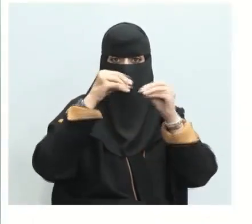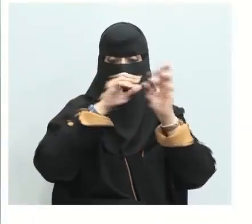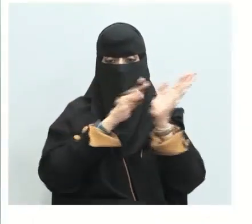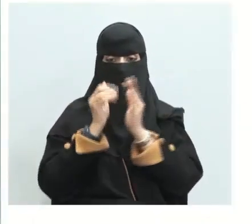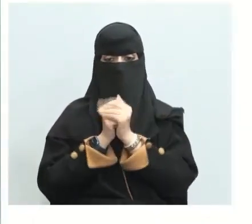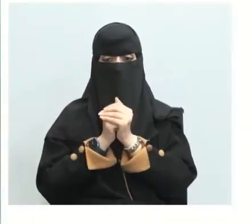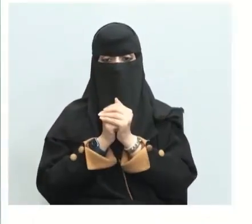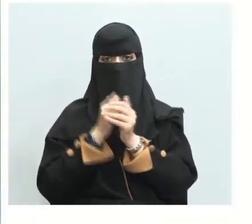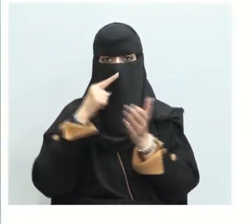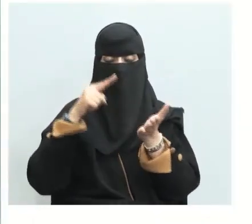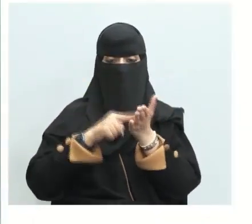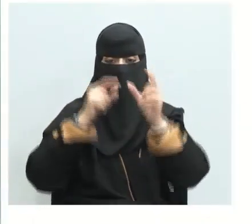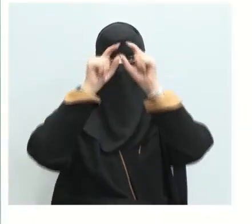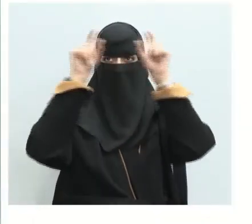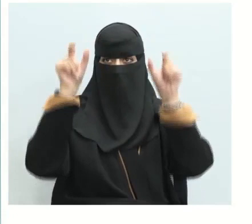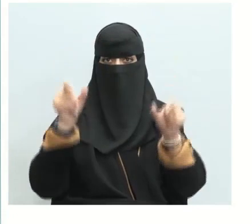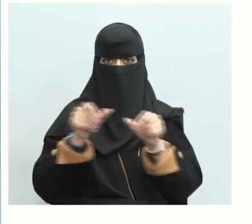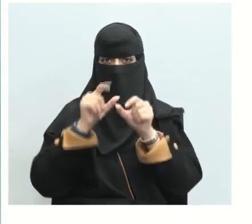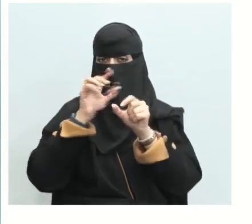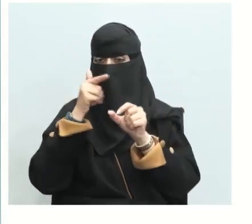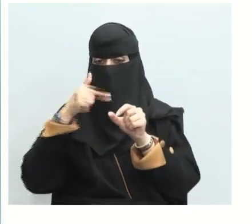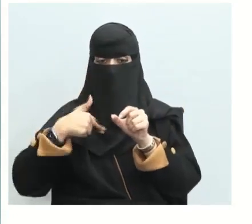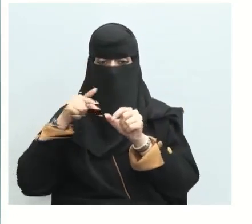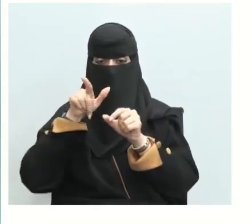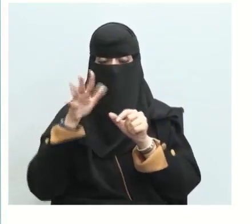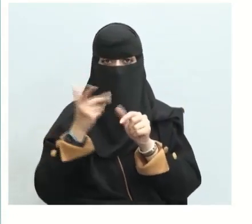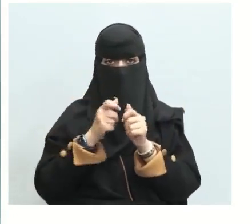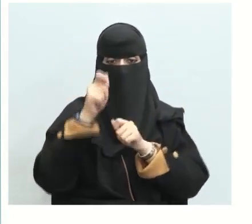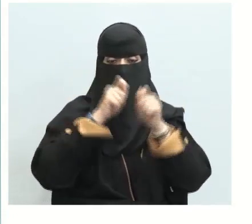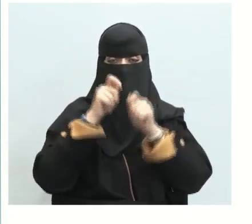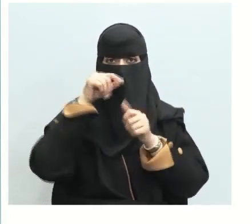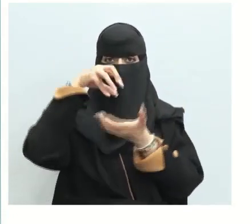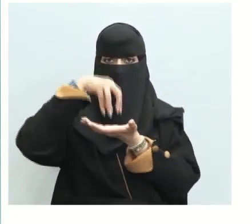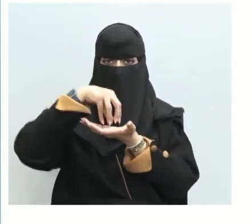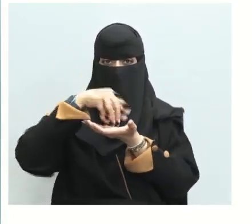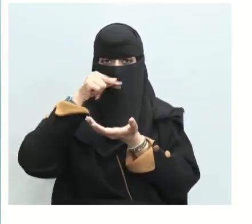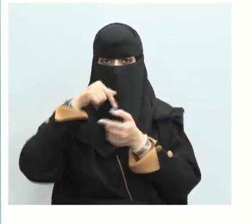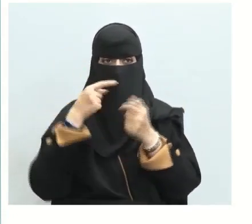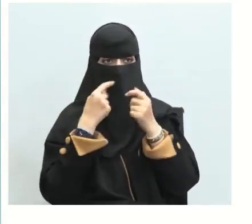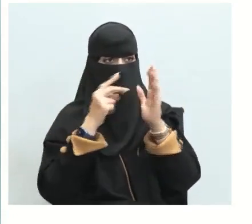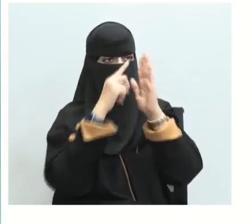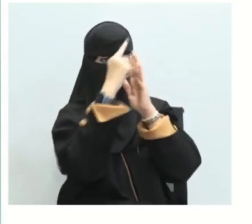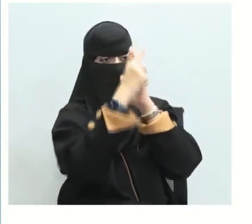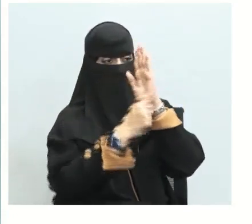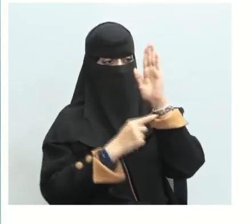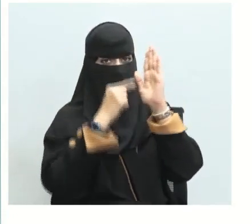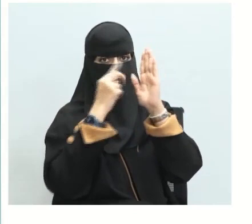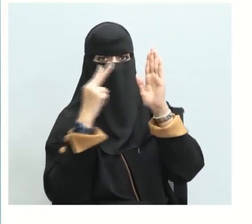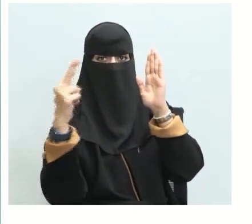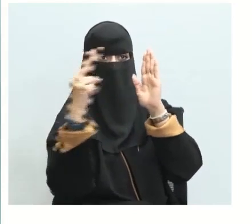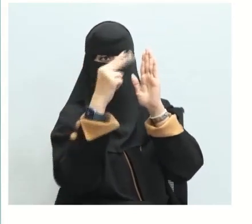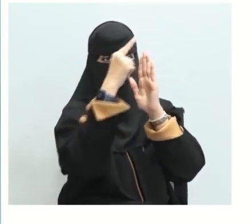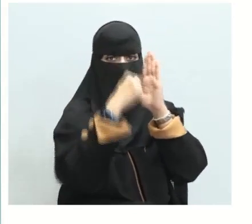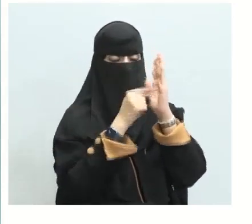HTML. ما هو إطار العرض؟ إطار العرض هو المنطقة المرئية للمستخدم من